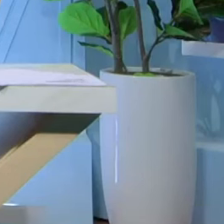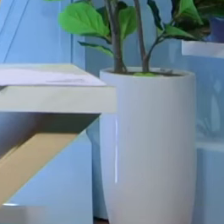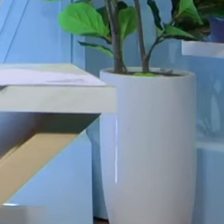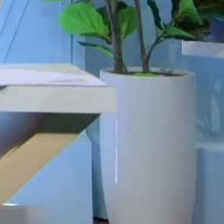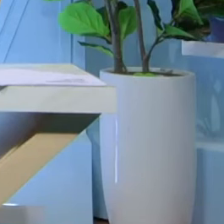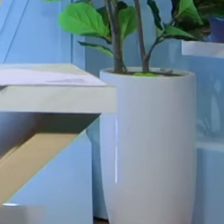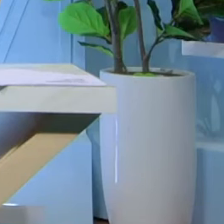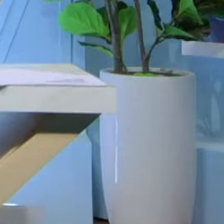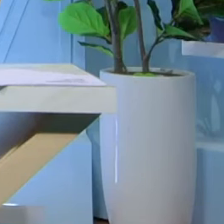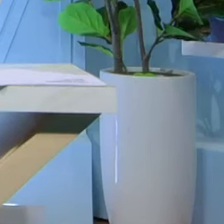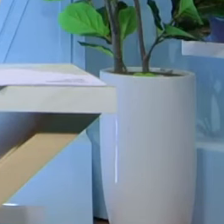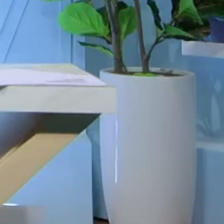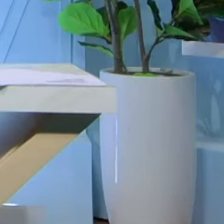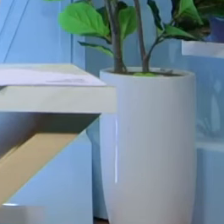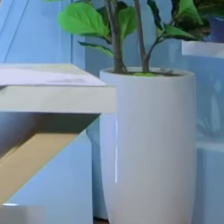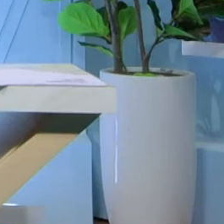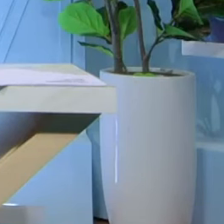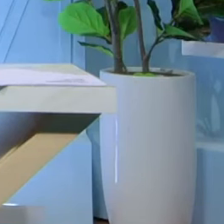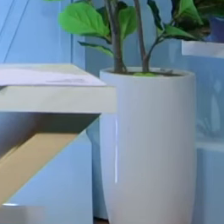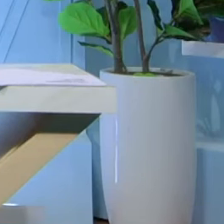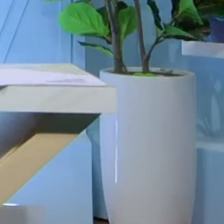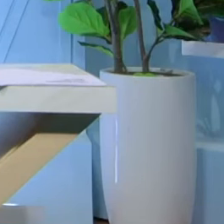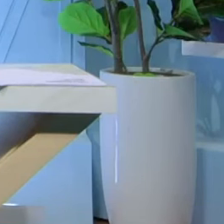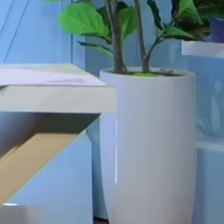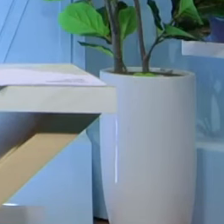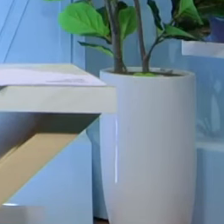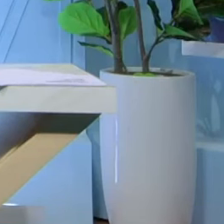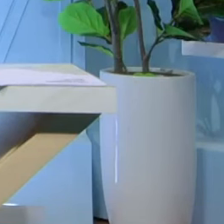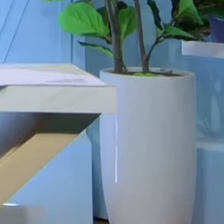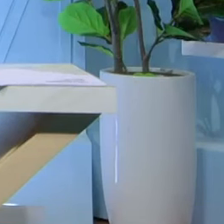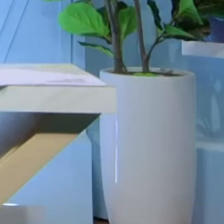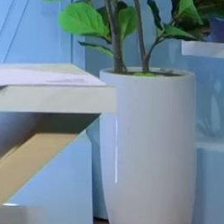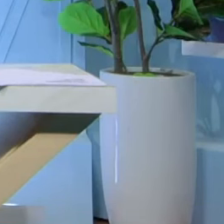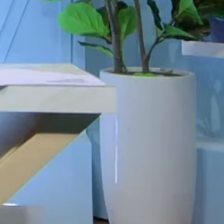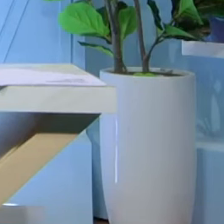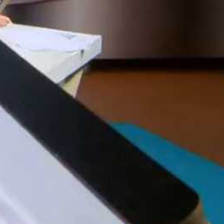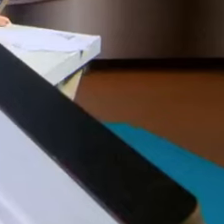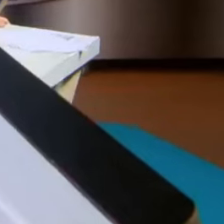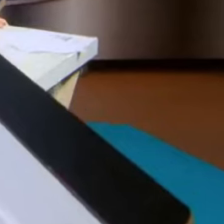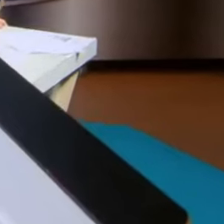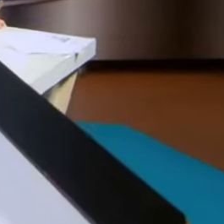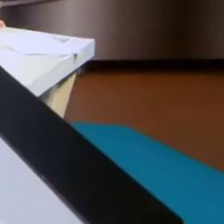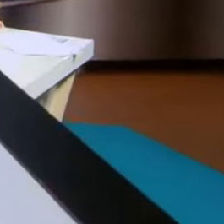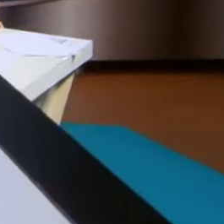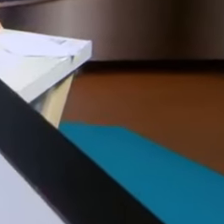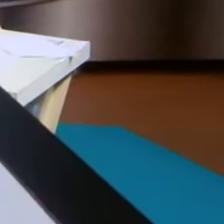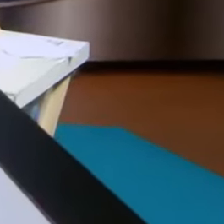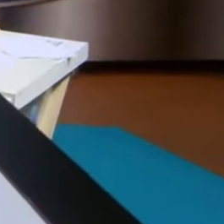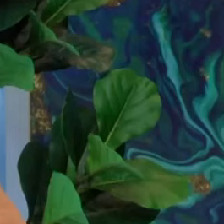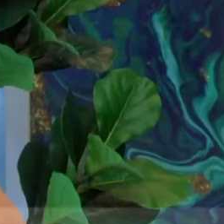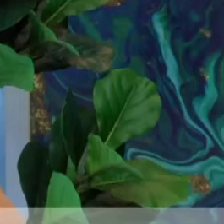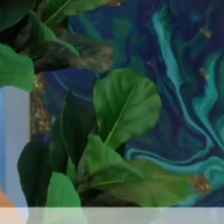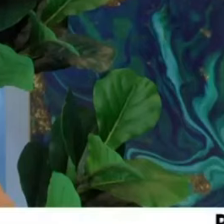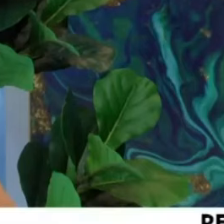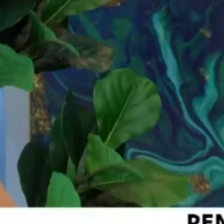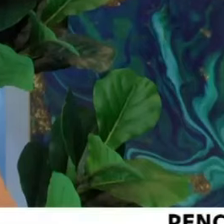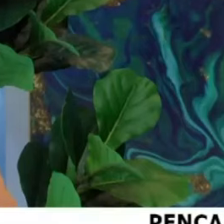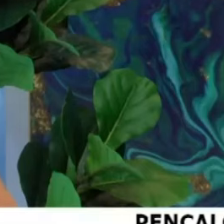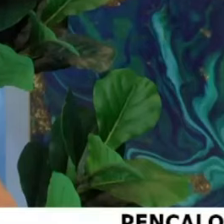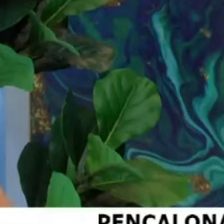yang senikian, mana dia akan ikut kepada tokoh-tokoh tu lah. Betul. Macam tu. InsyaAllah hari ini kita nak bincangkan